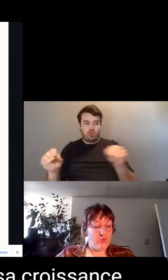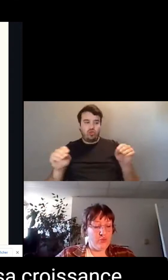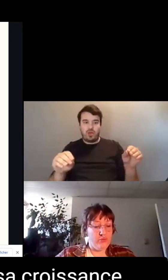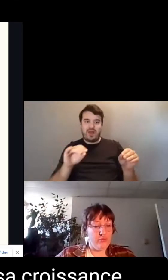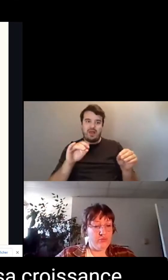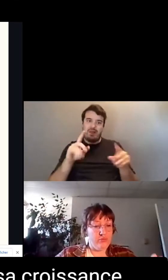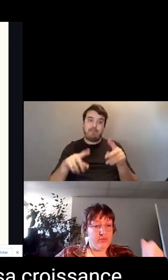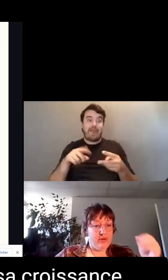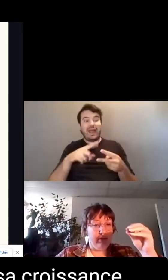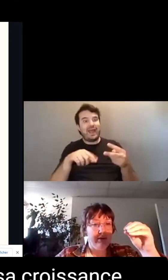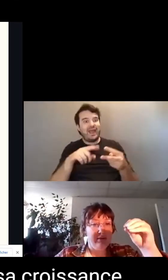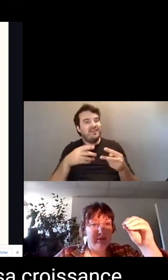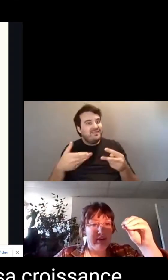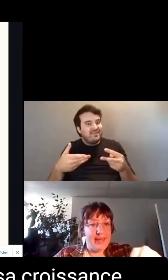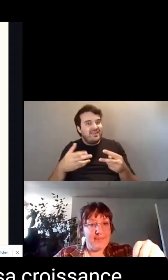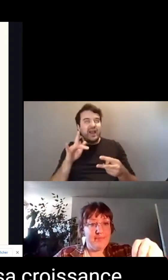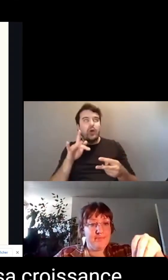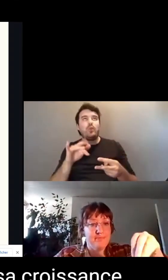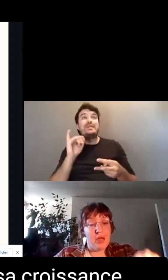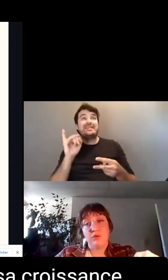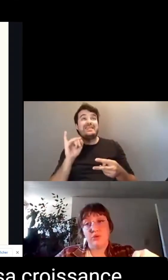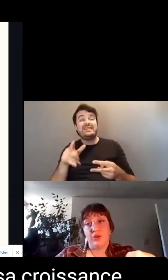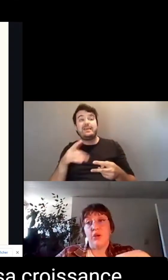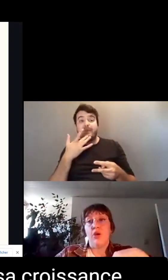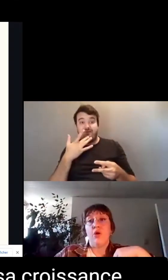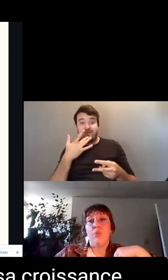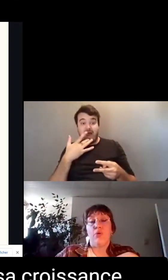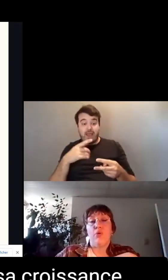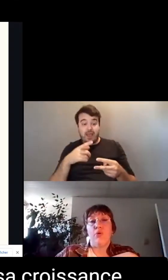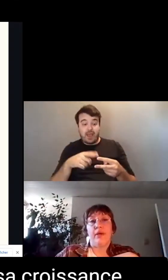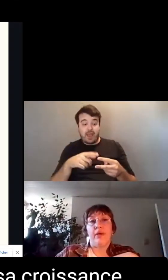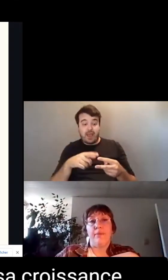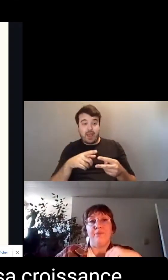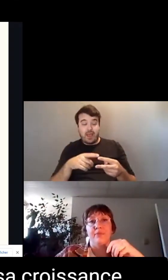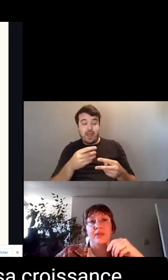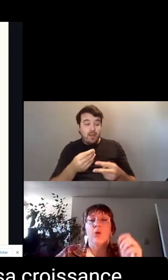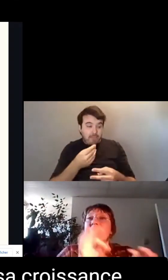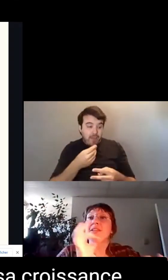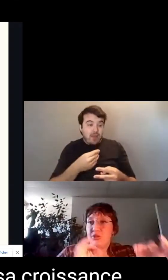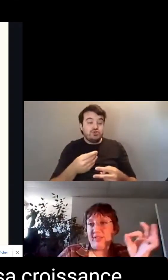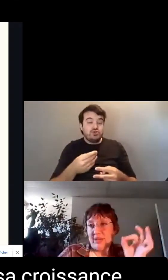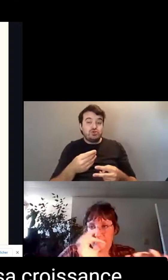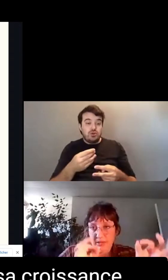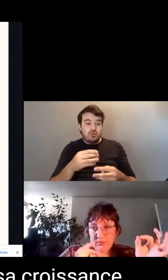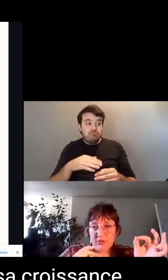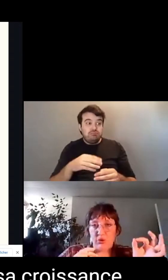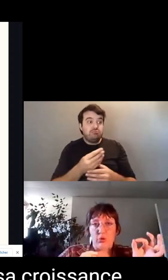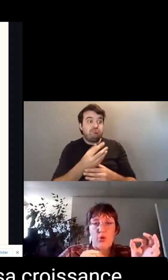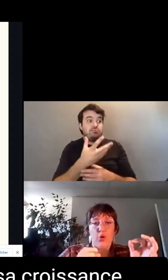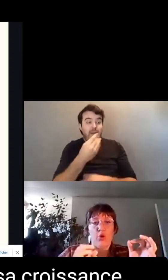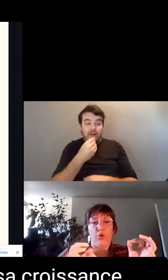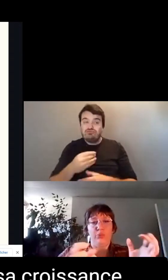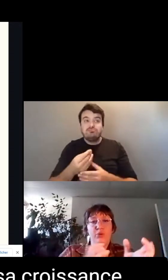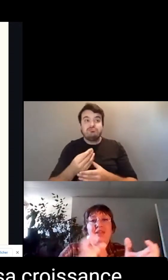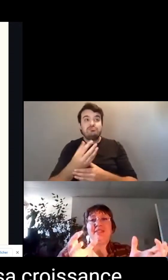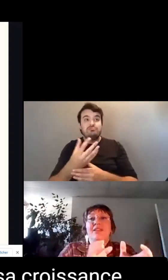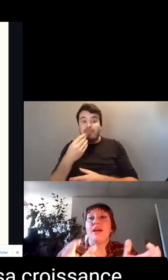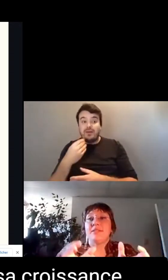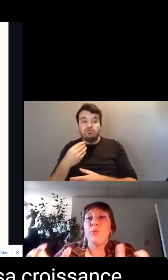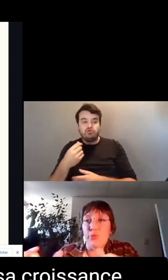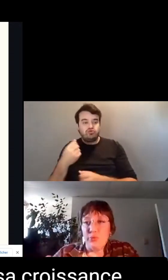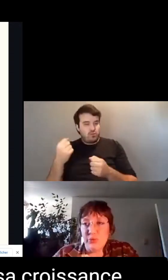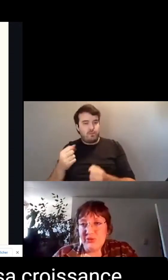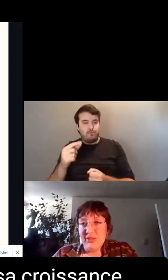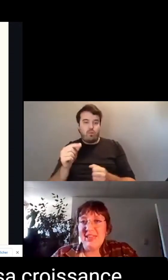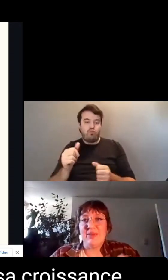on la mange pour au rythme de sa croissance, donc on peut les